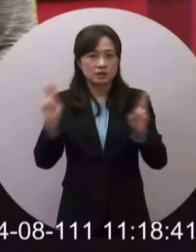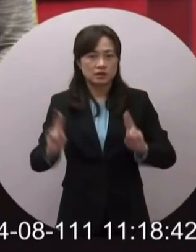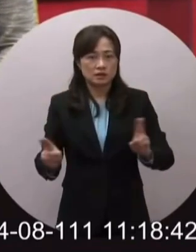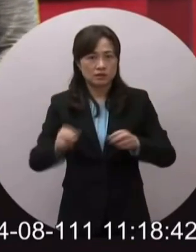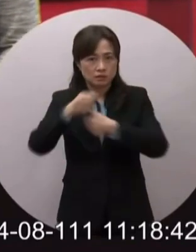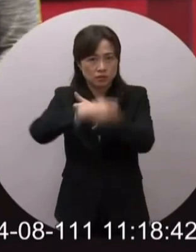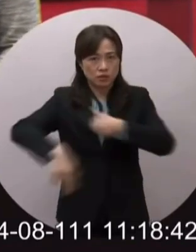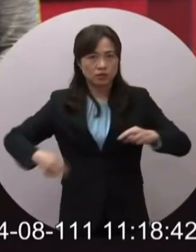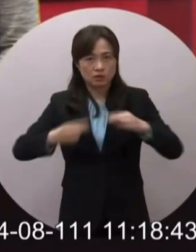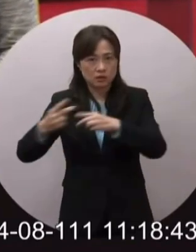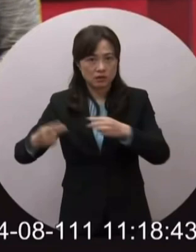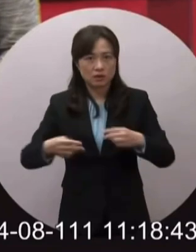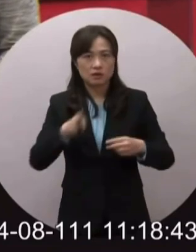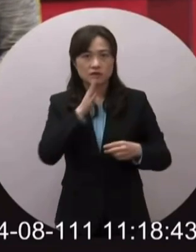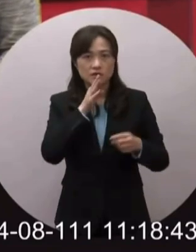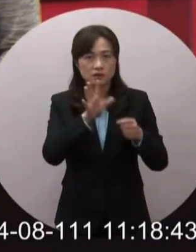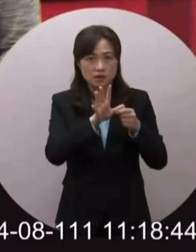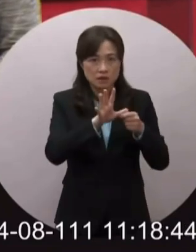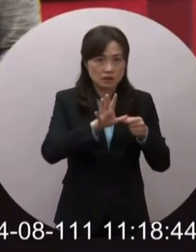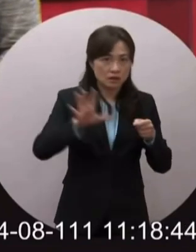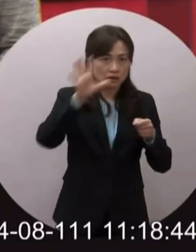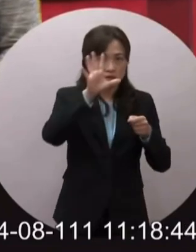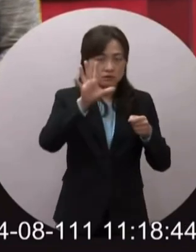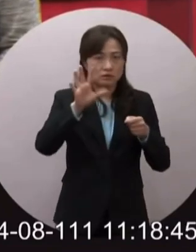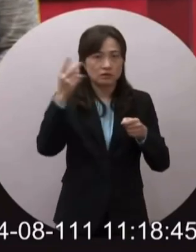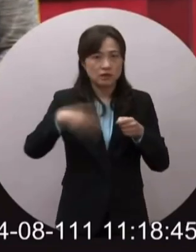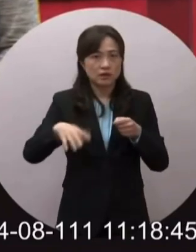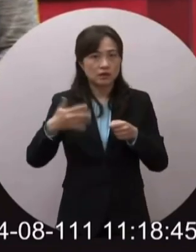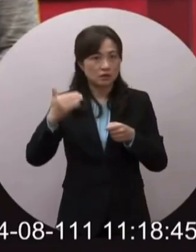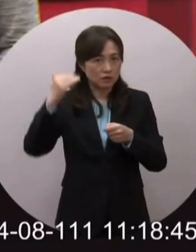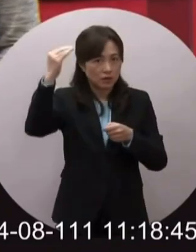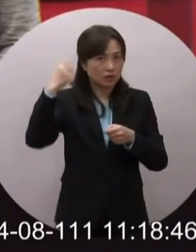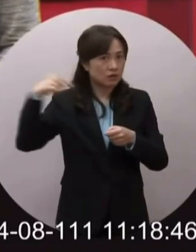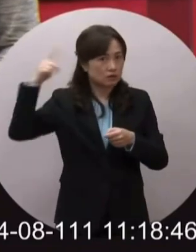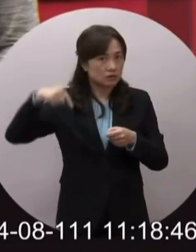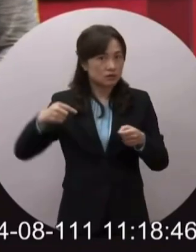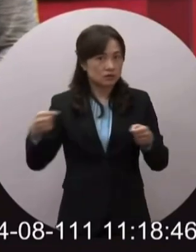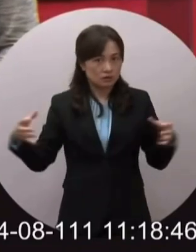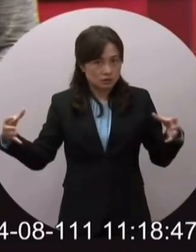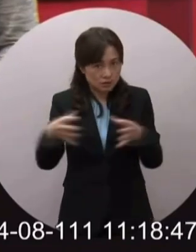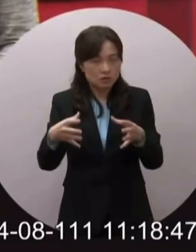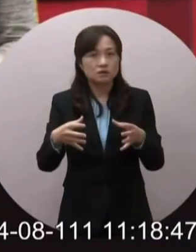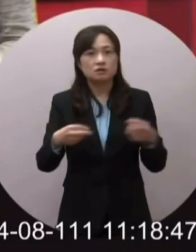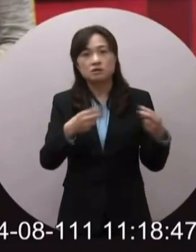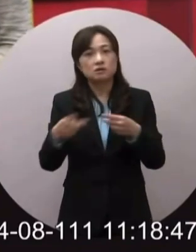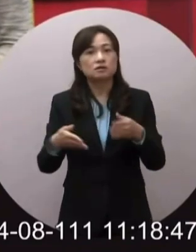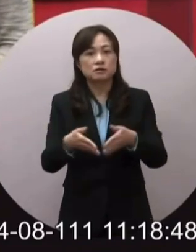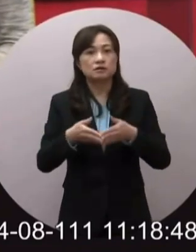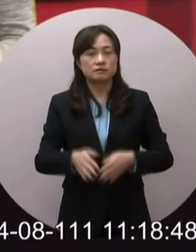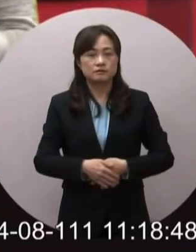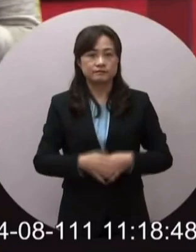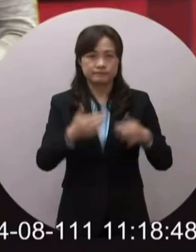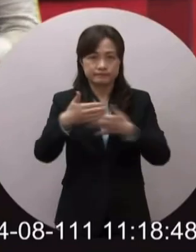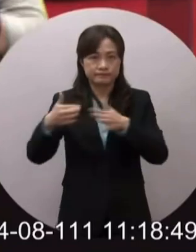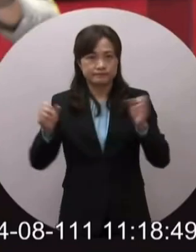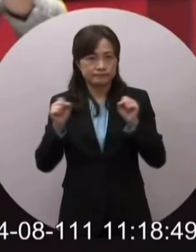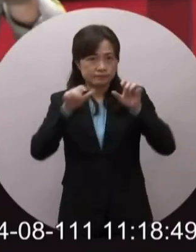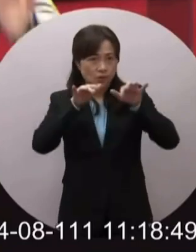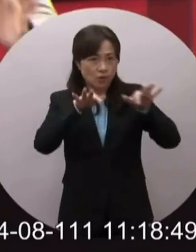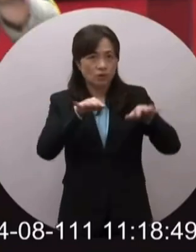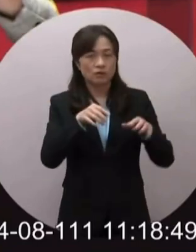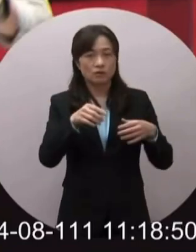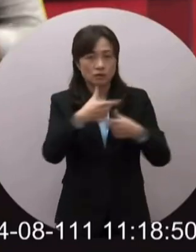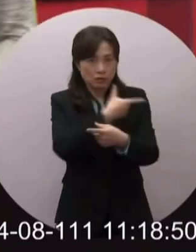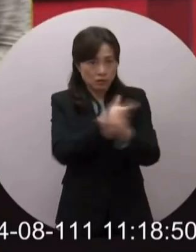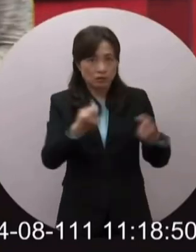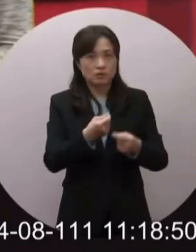连高中职都包括在里面的。都包括在里面。那请问院长，为什么班班有冷气是